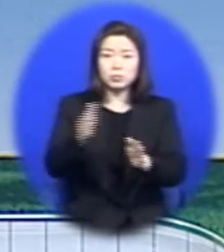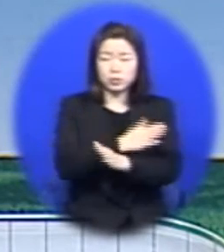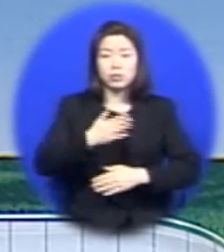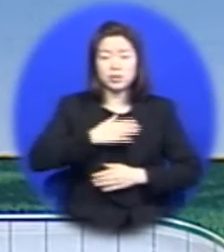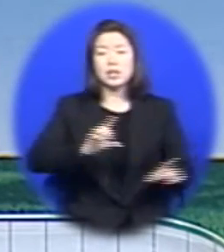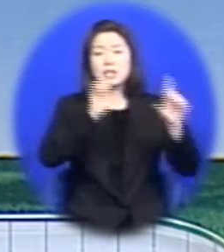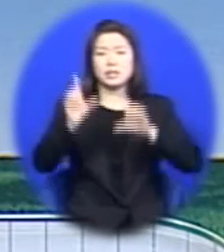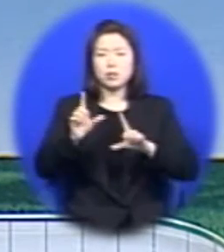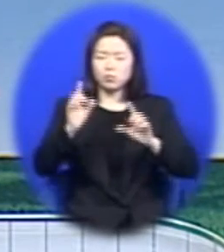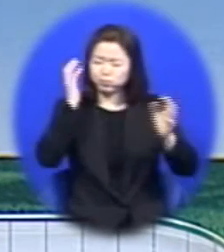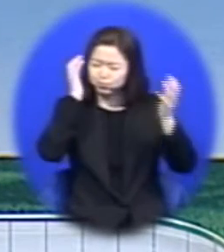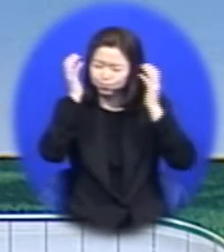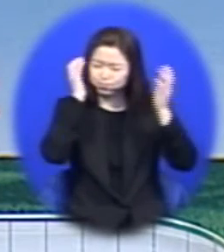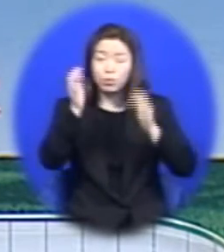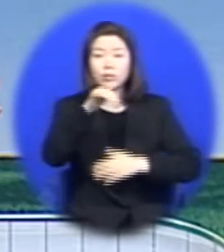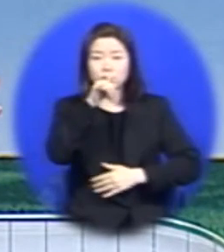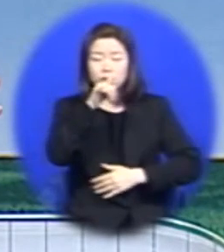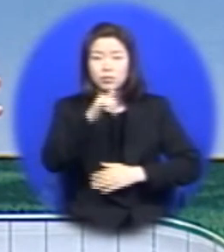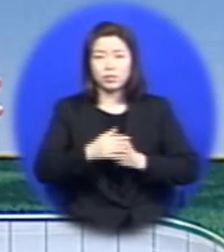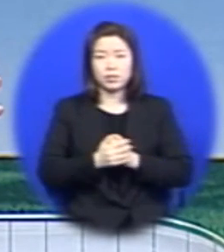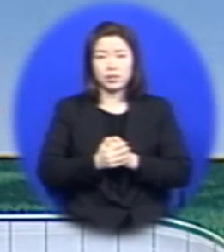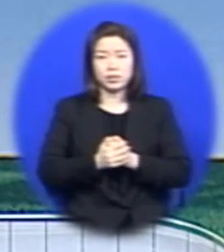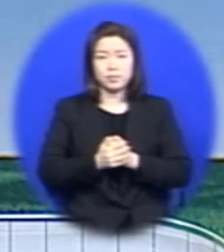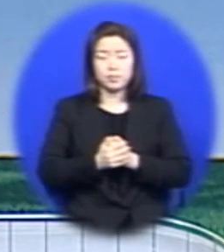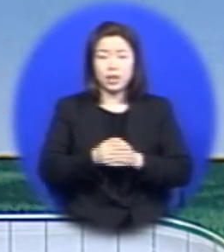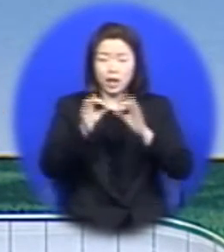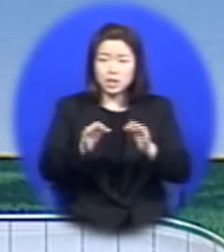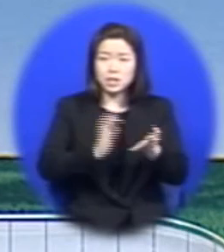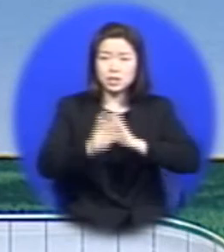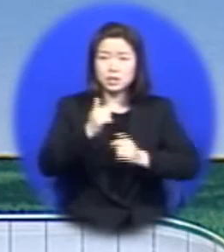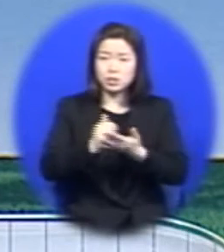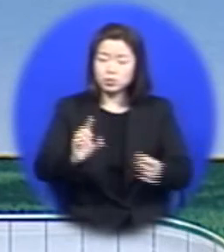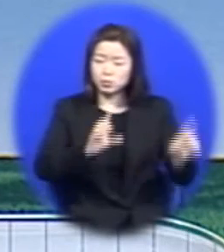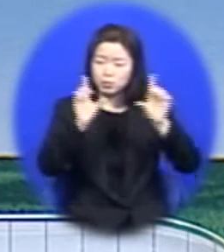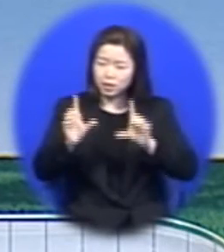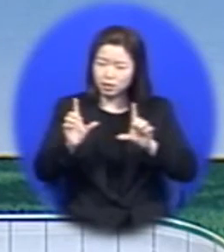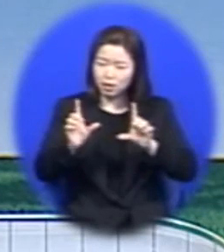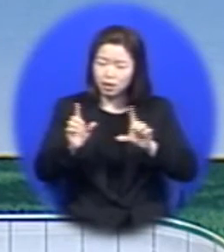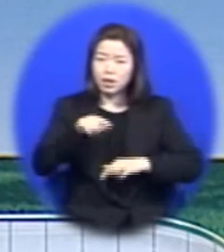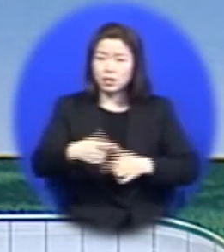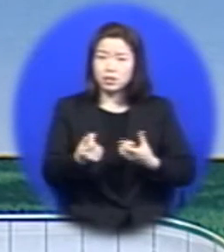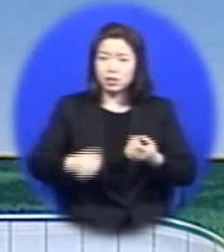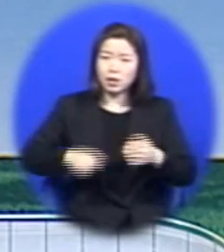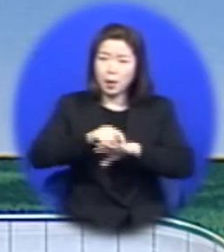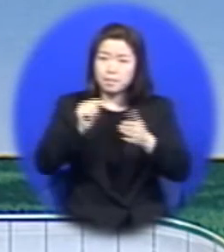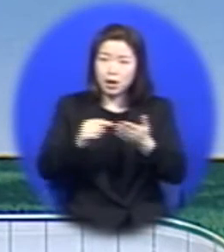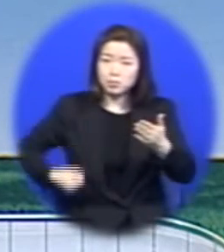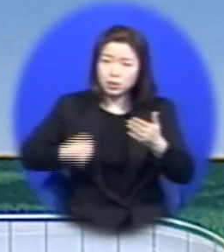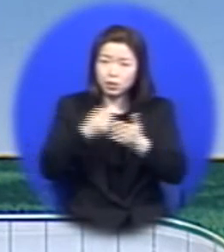삶은 혼란스럽기까지 했어요. 이제는 예수님으로 산다 이렇게 마음의 결단하고